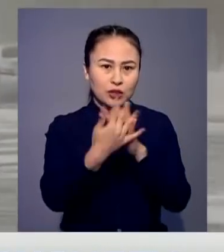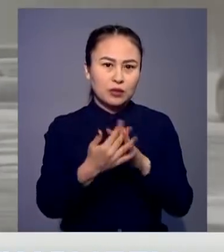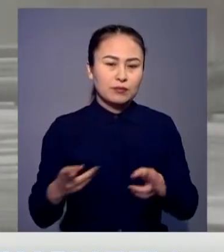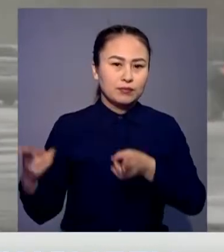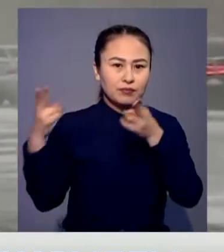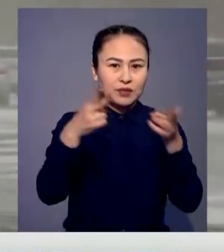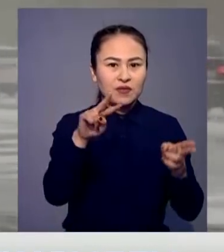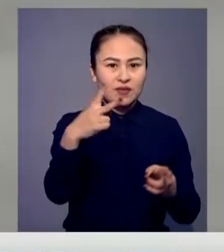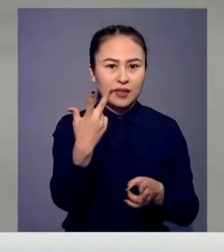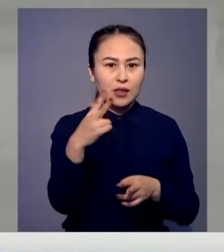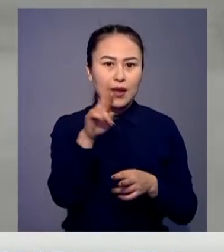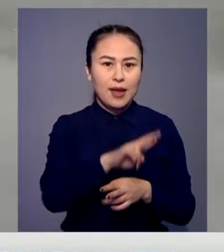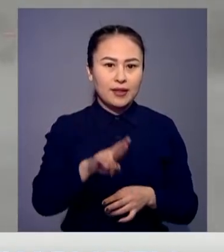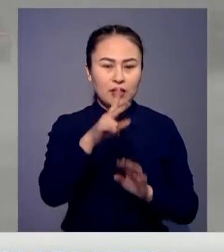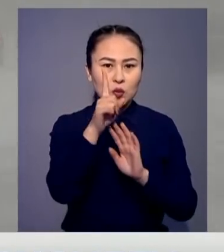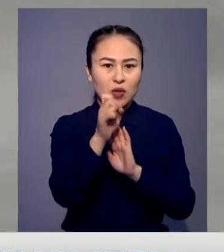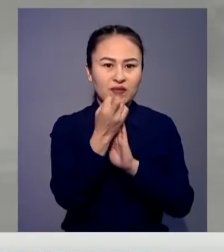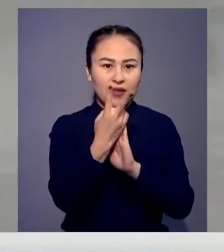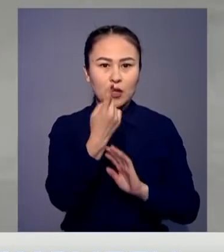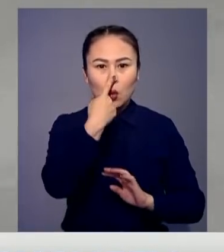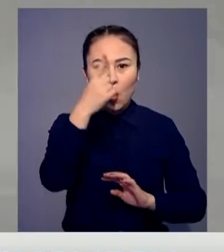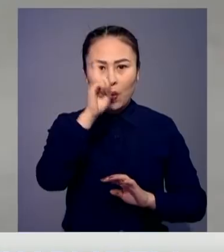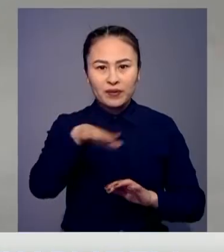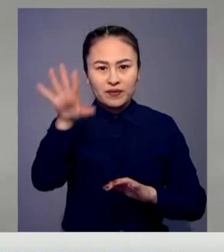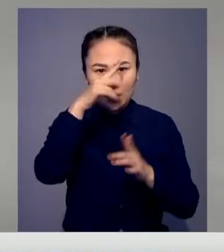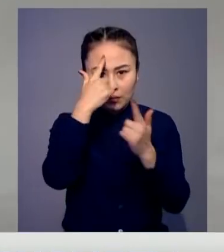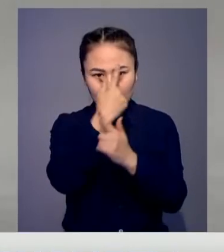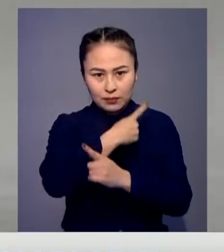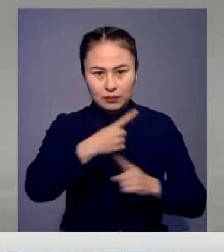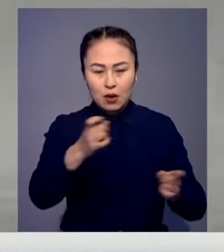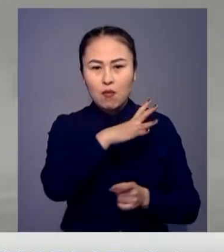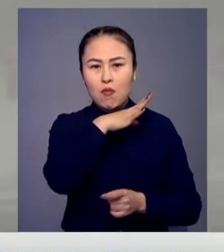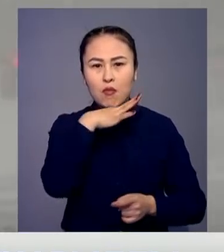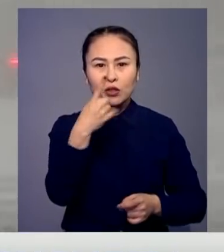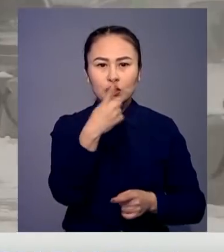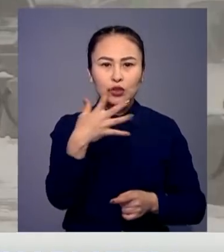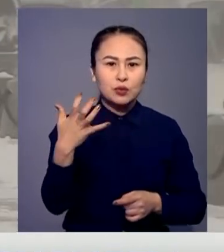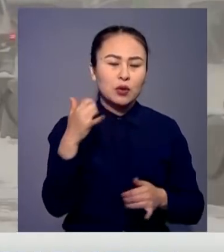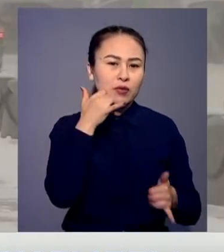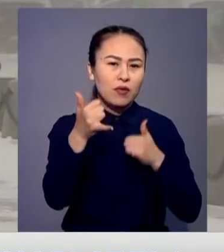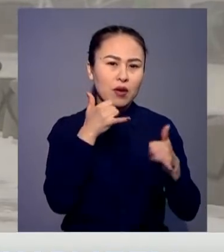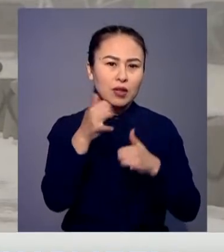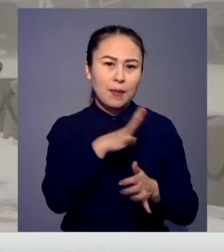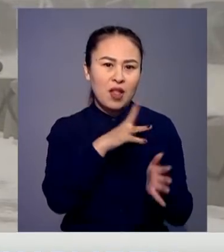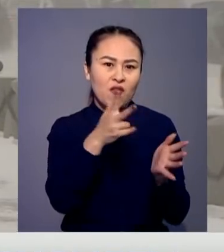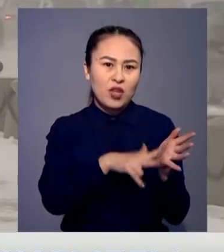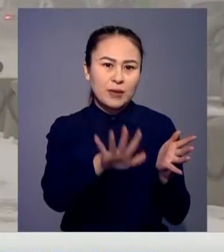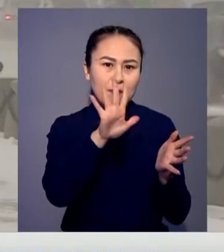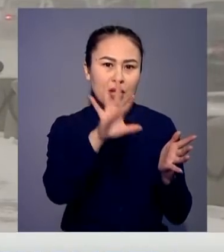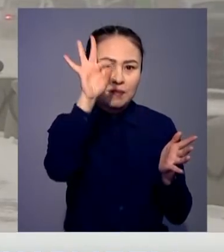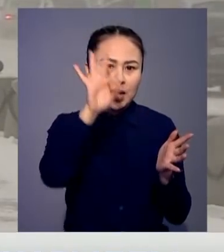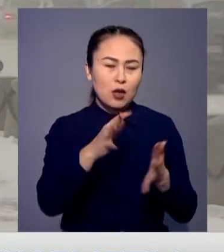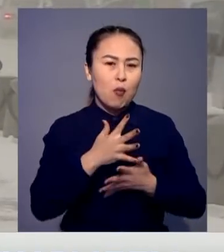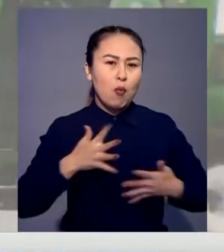ауылына жеткізілді. Жалпы 23 қаңтарда 112 шұғыл телефон қызметіне 1000-нан астам қоңырау түскен. Оның 85%